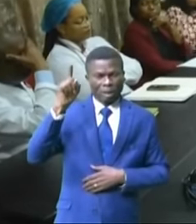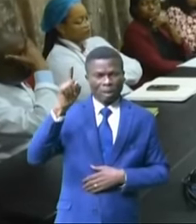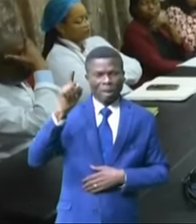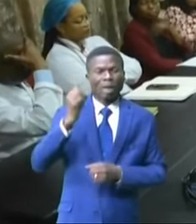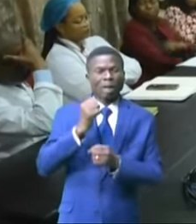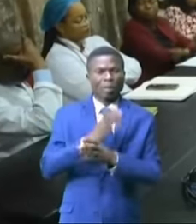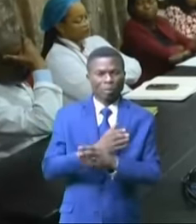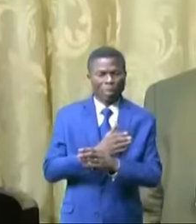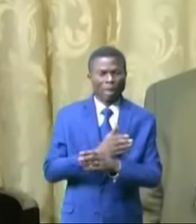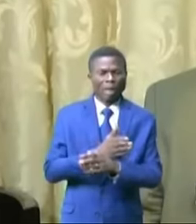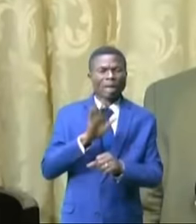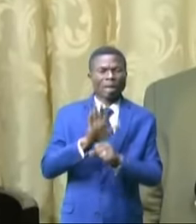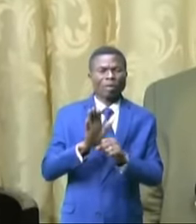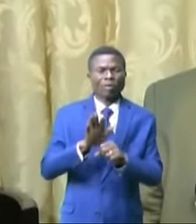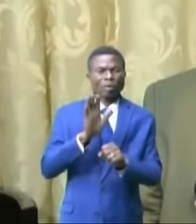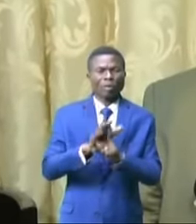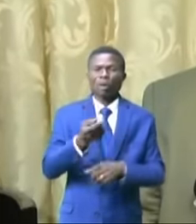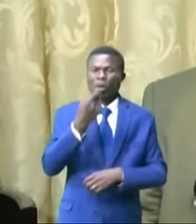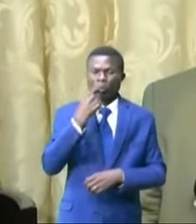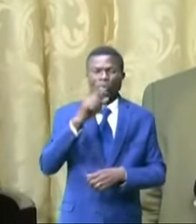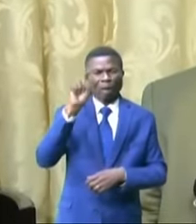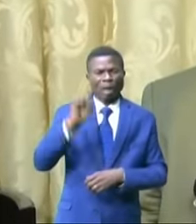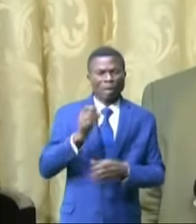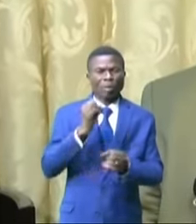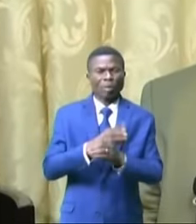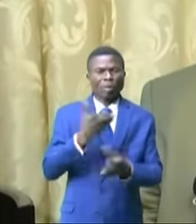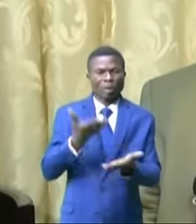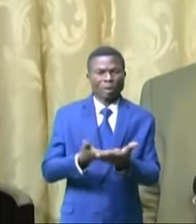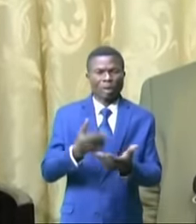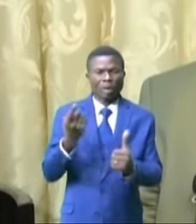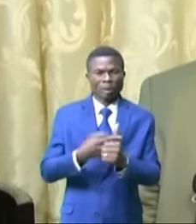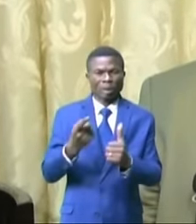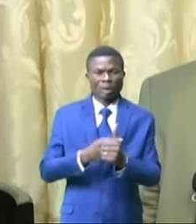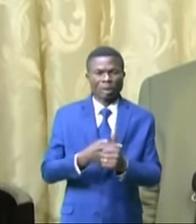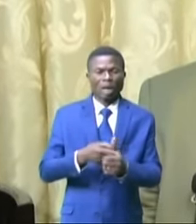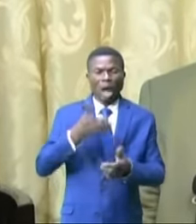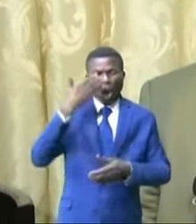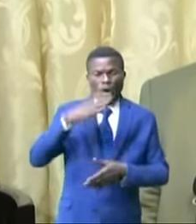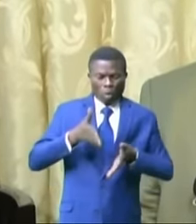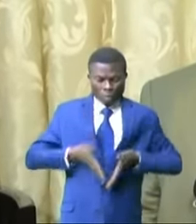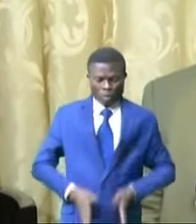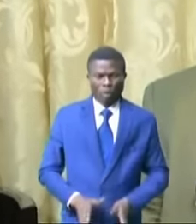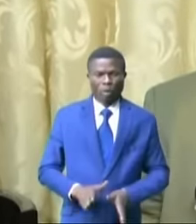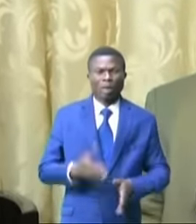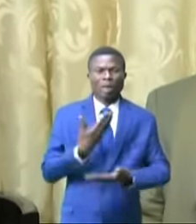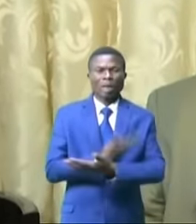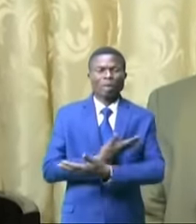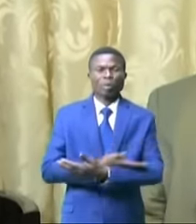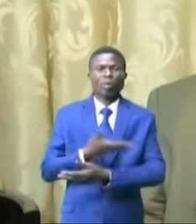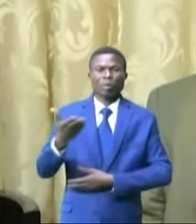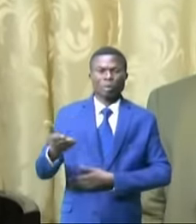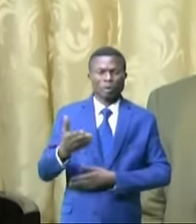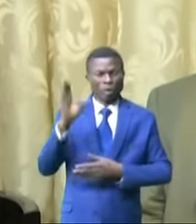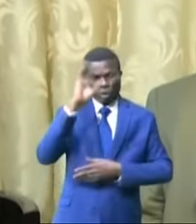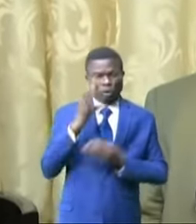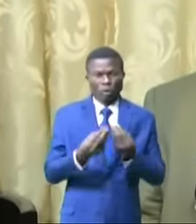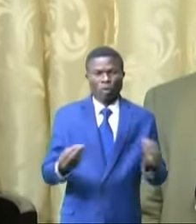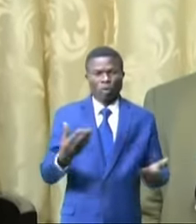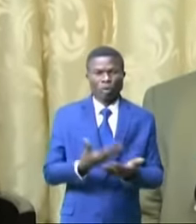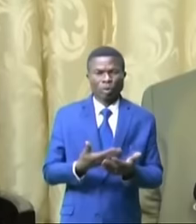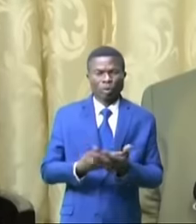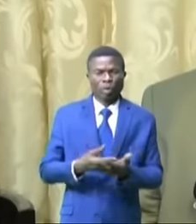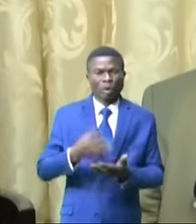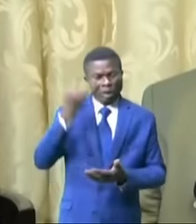déjà outillée. Le besoin s'est fait sentir, particulièrement au niveau de la maternité et de la néonatalité. Pour trouver solution, nous